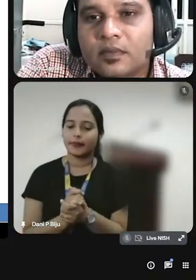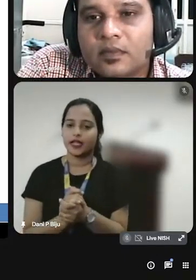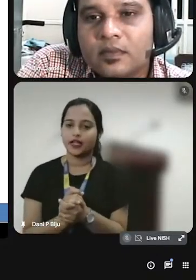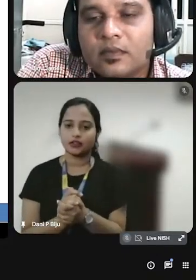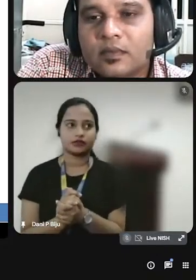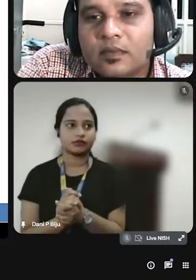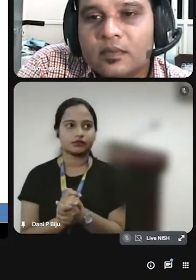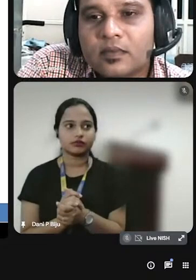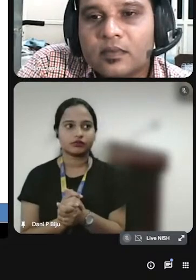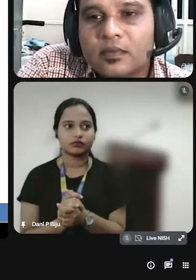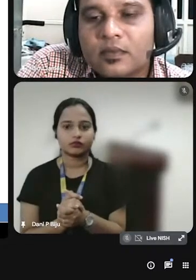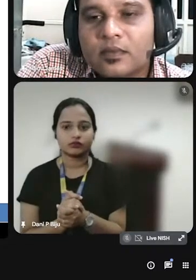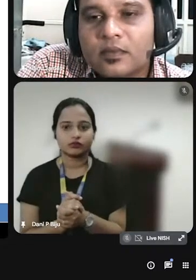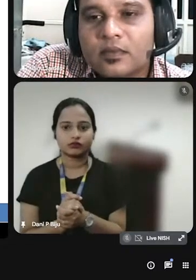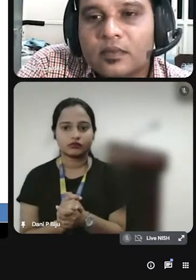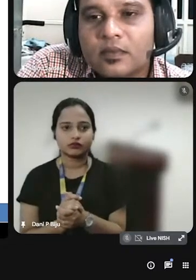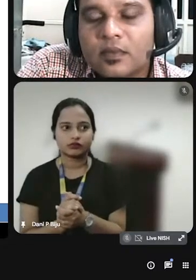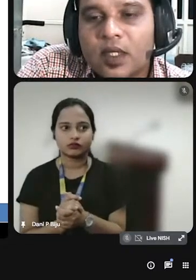ഹലോ,